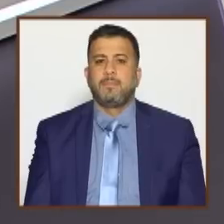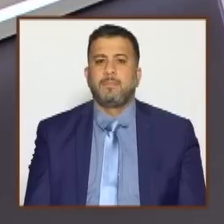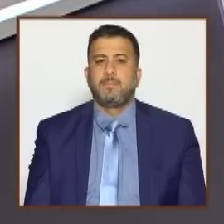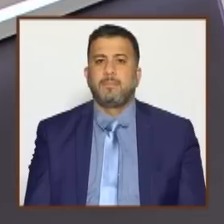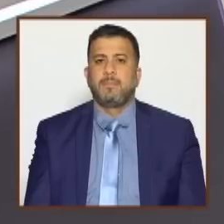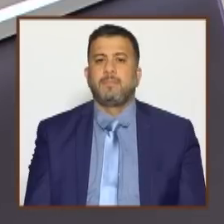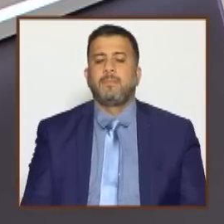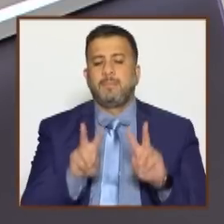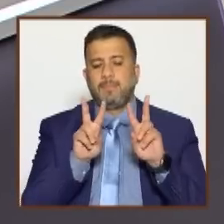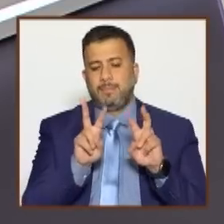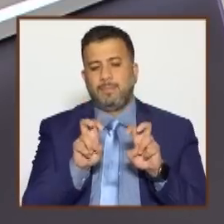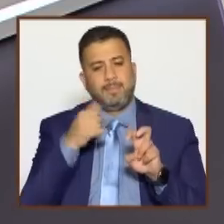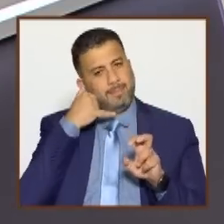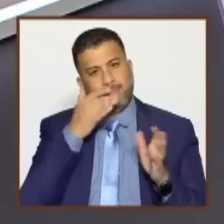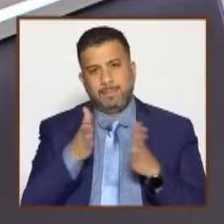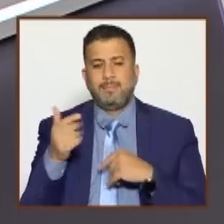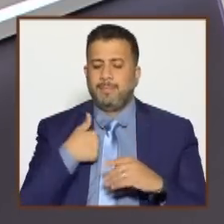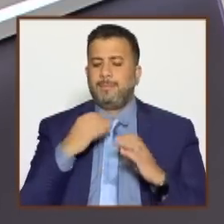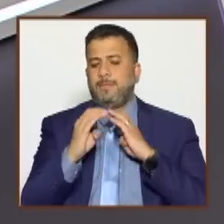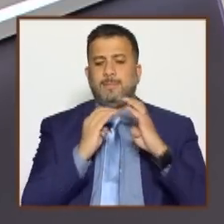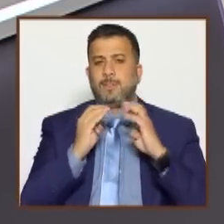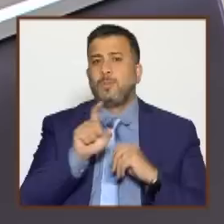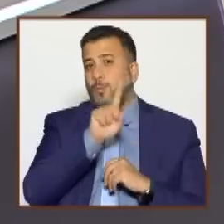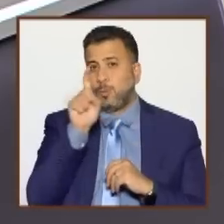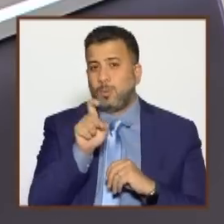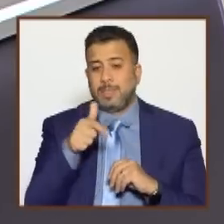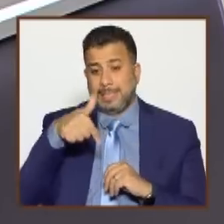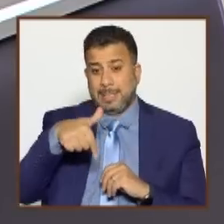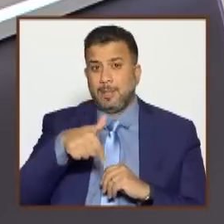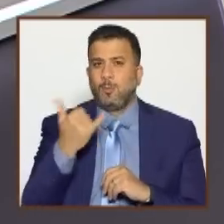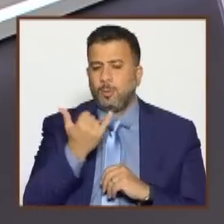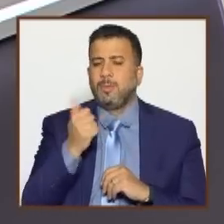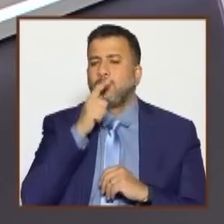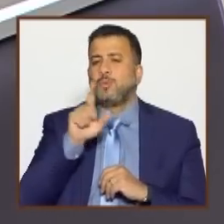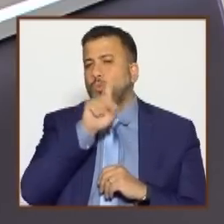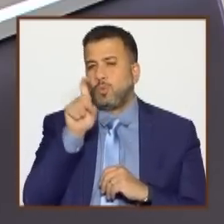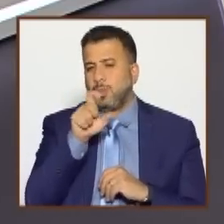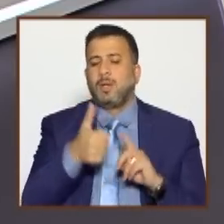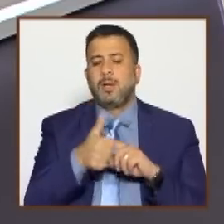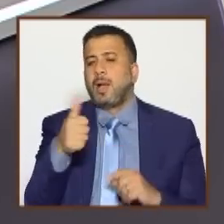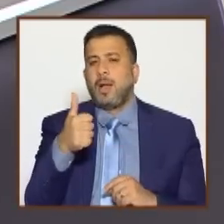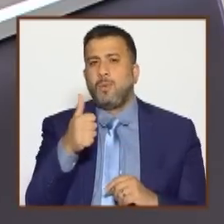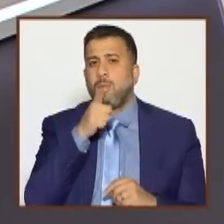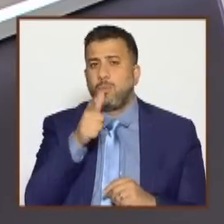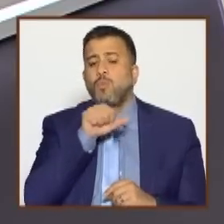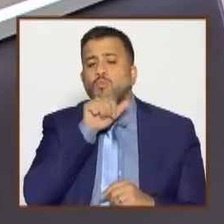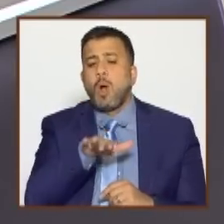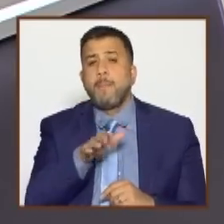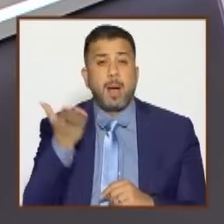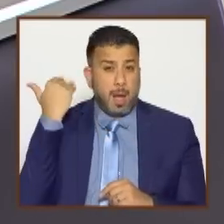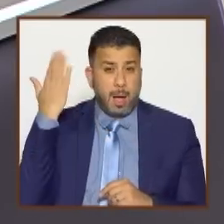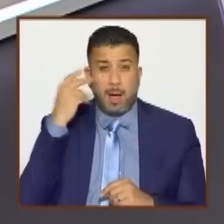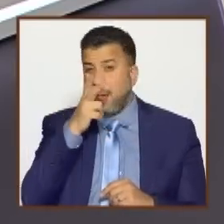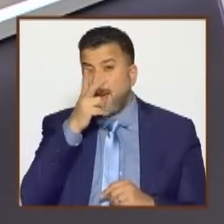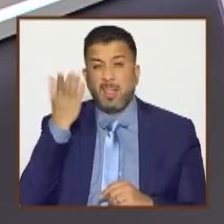طيب، الأخ مجاهد من رأس الخيمة بارك الله فيه، سأل مجموعة أسئلة. في سؤالي الأول يقول: هل ثبت عن النبي صلى الله عليه